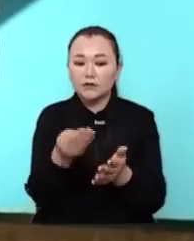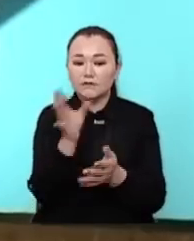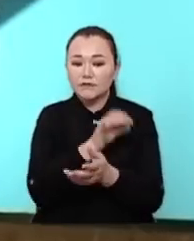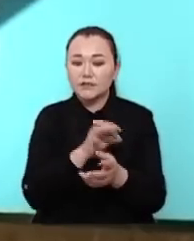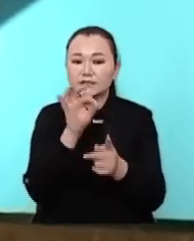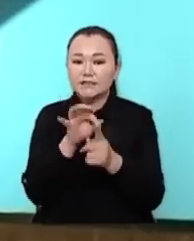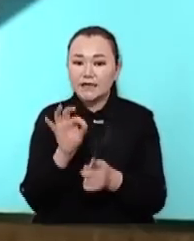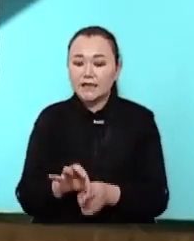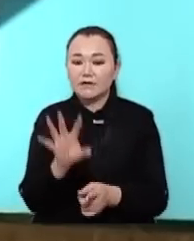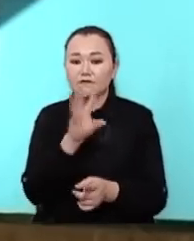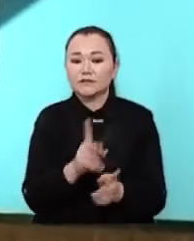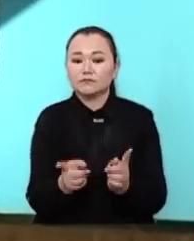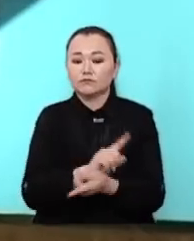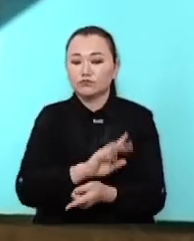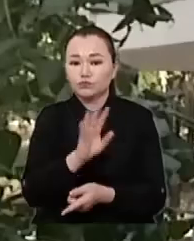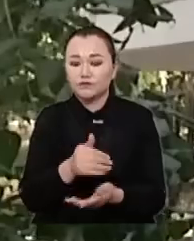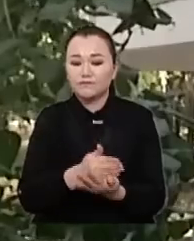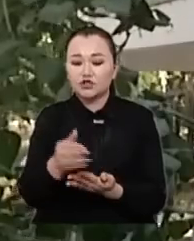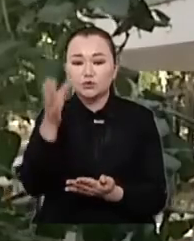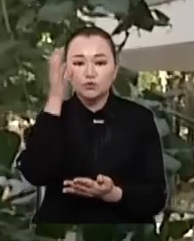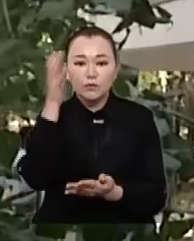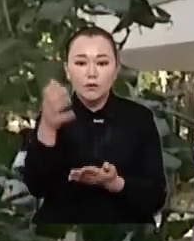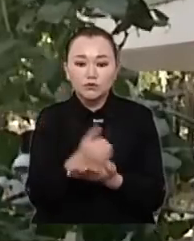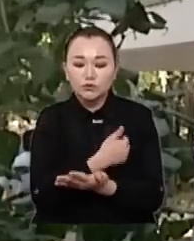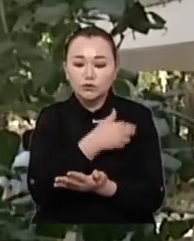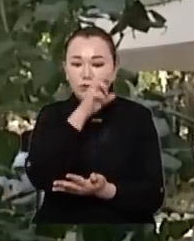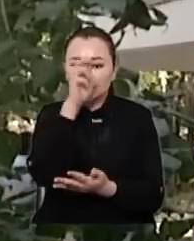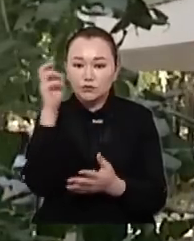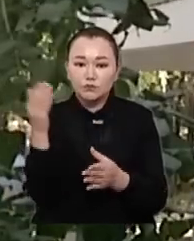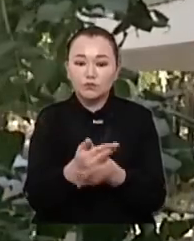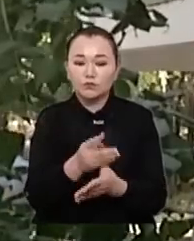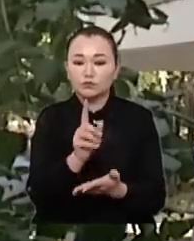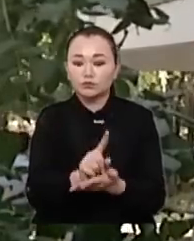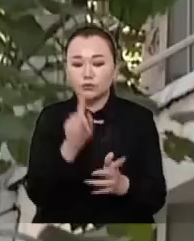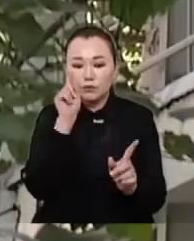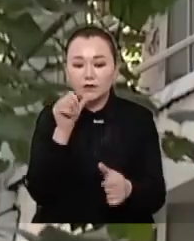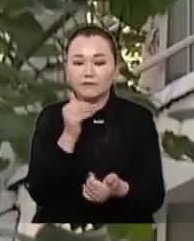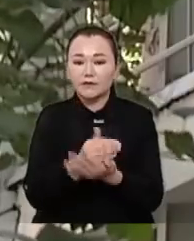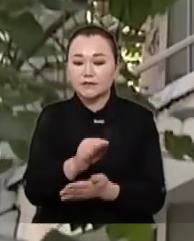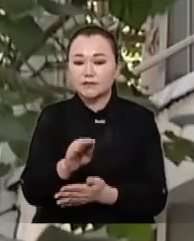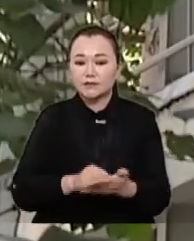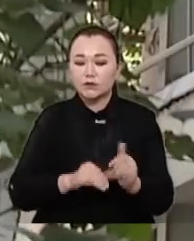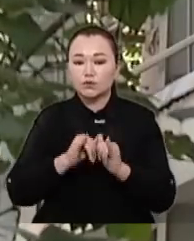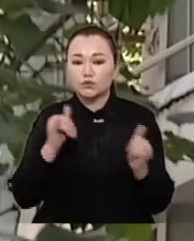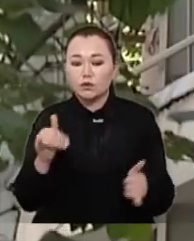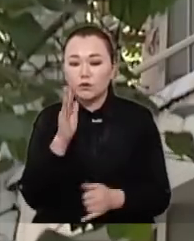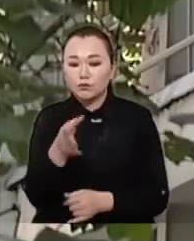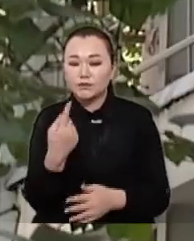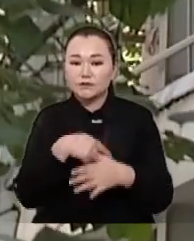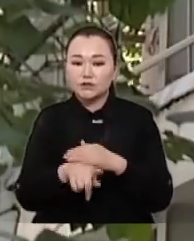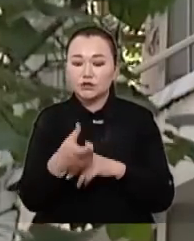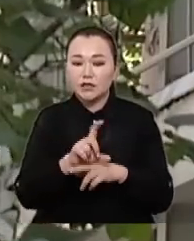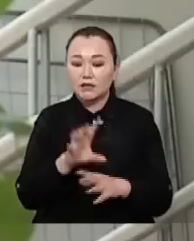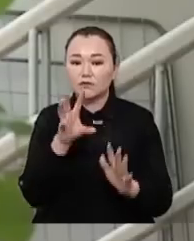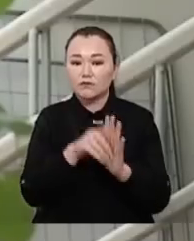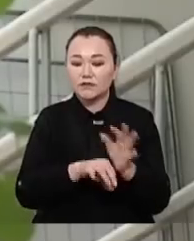өзгертілмек. Әрі жоғары білім алуы кезінде мемлекеттен көмек алу құқығы бар қазақстандықтардың тізімі кеңейтілгелі отыр. Яғни бұл